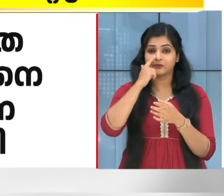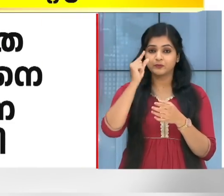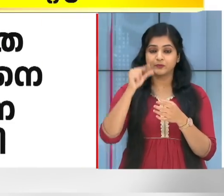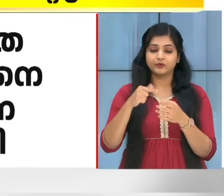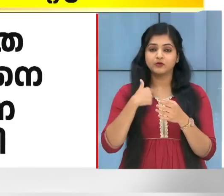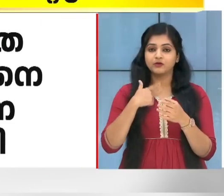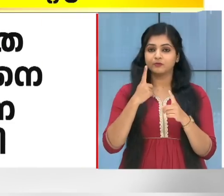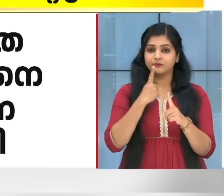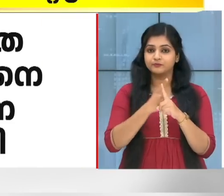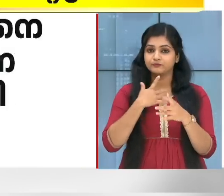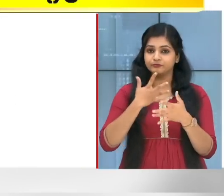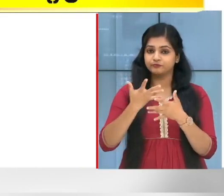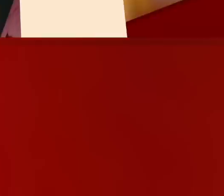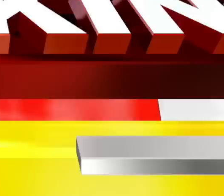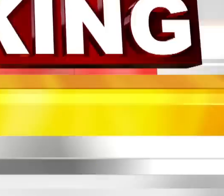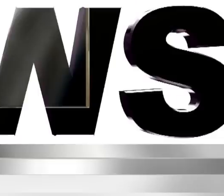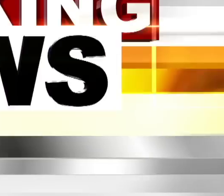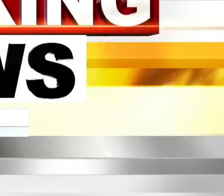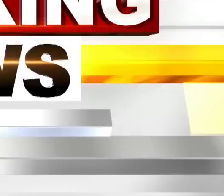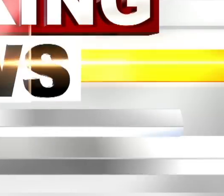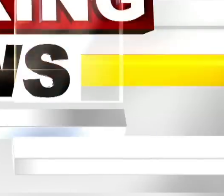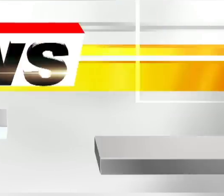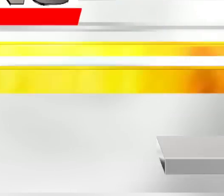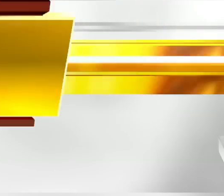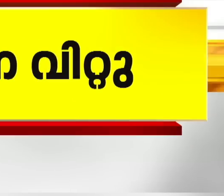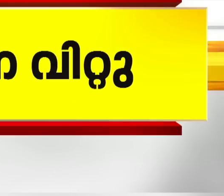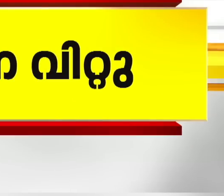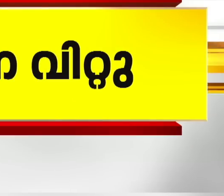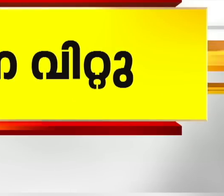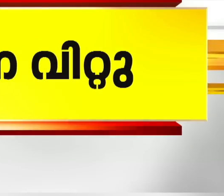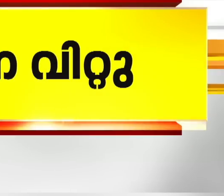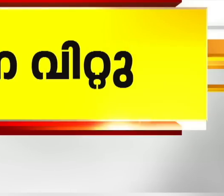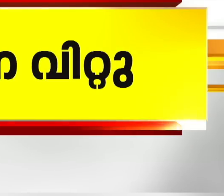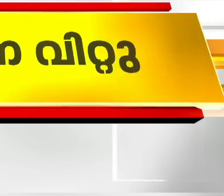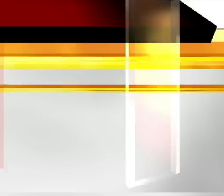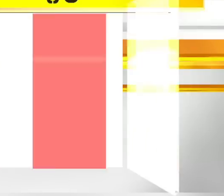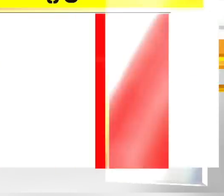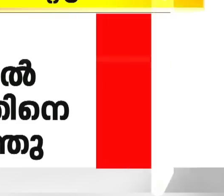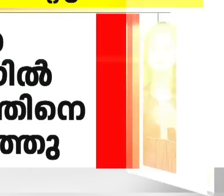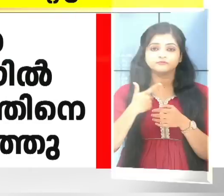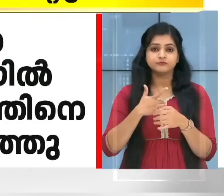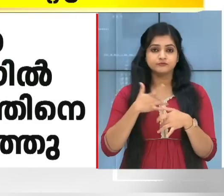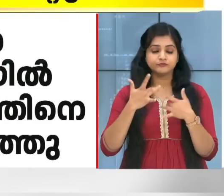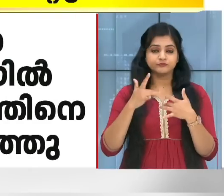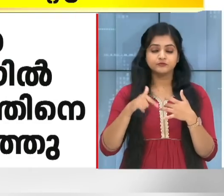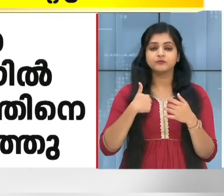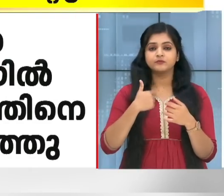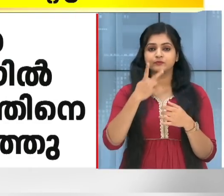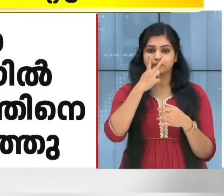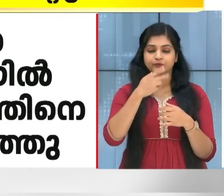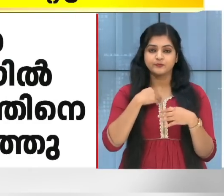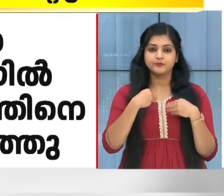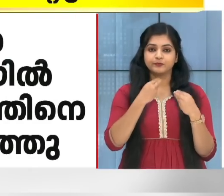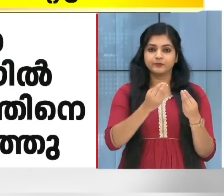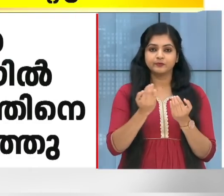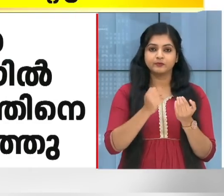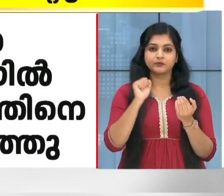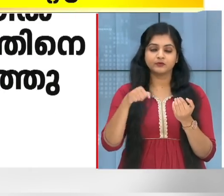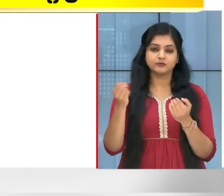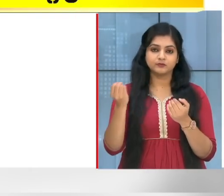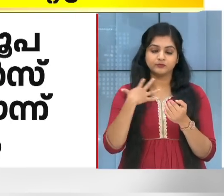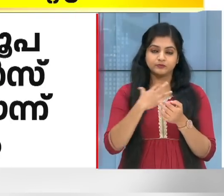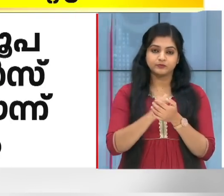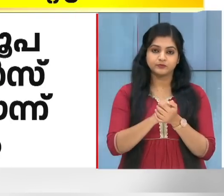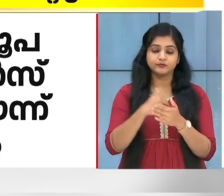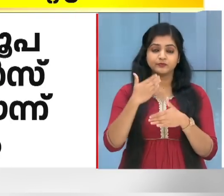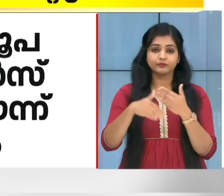പരിചയപ്പെട്ടത്. അങ്ങനെ അവളുടെ അടുത്തൊരു ഇതേപോലെ ആഗ്രഹം പറഞ്ഞു. അപ്പോഴ് അവൾ പറഞ്ഞു നോക്കട്ടടി എന്ന് പറഞ്ഞു. പിന്നെ അതിന് ശേഷമാണ് പിന്നെ ഒരിക്കൽ പറഞ്ഞത്,